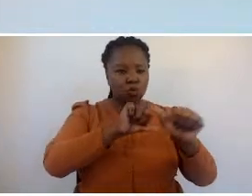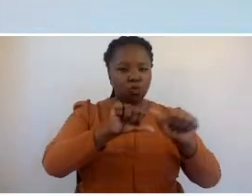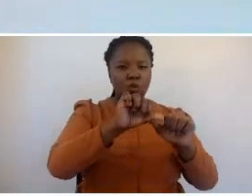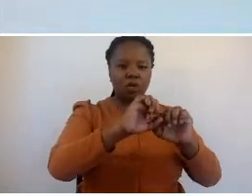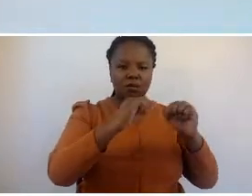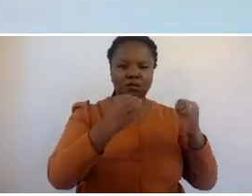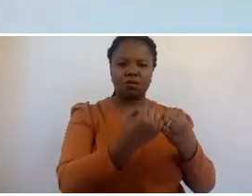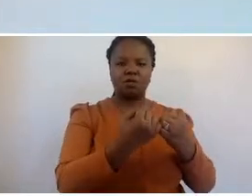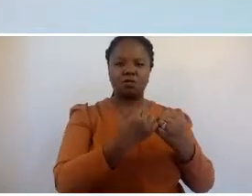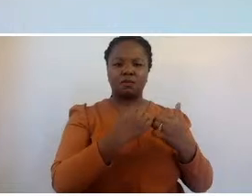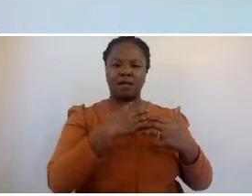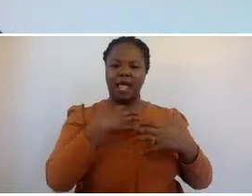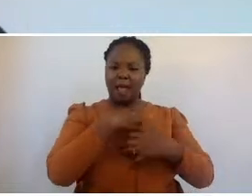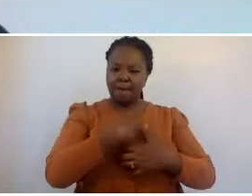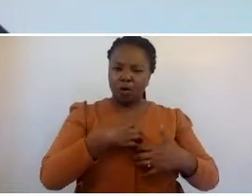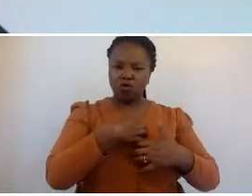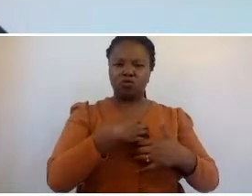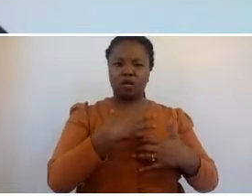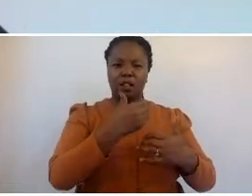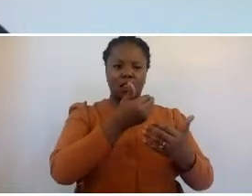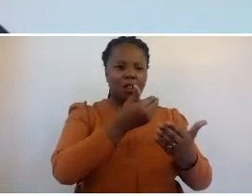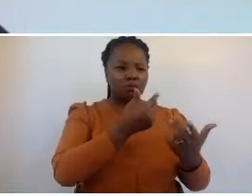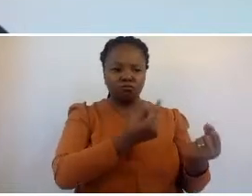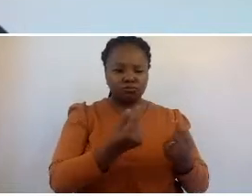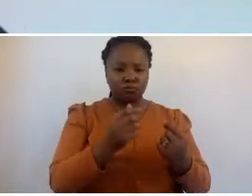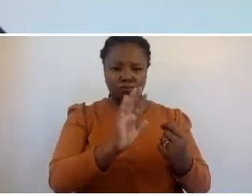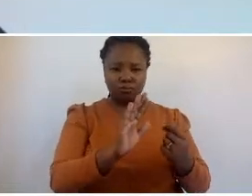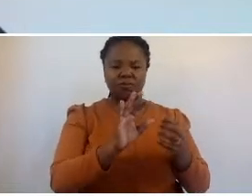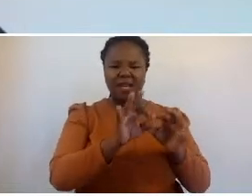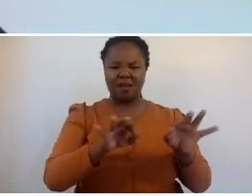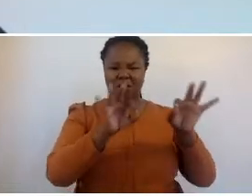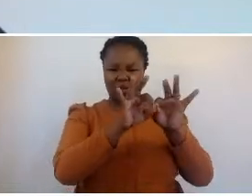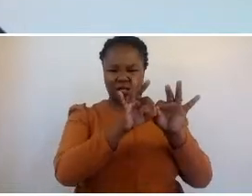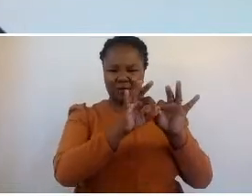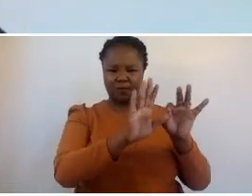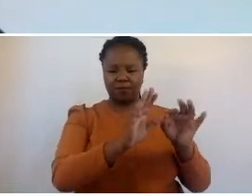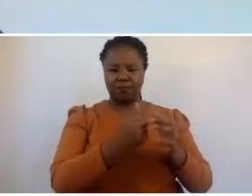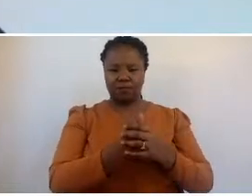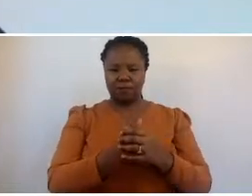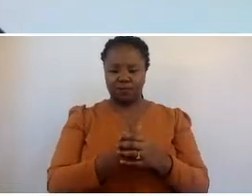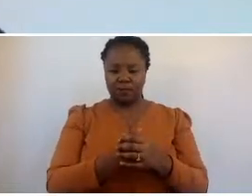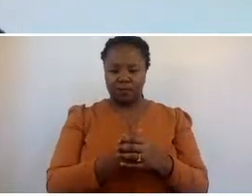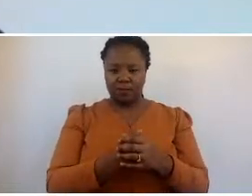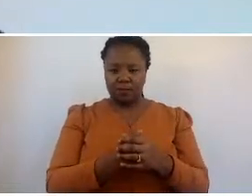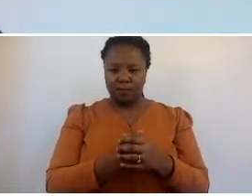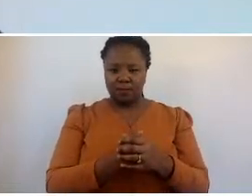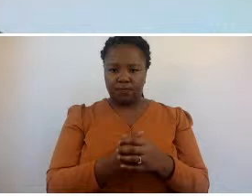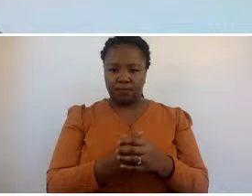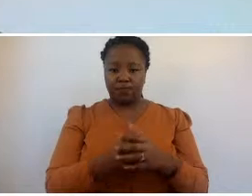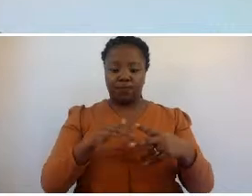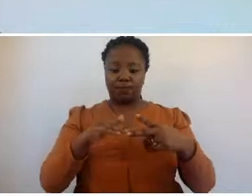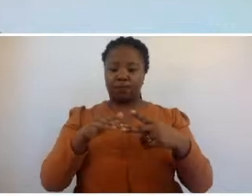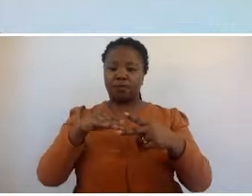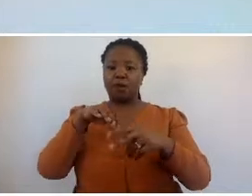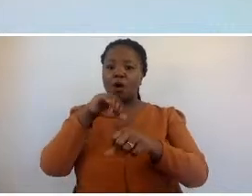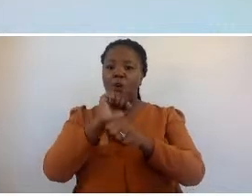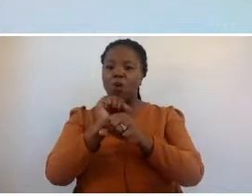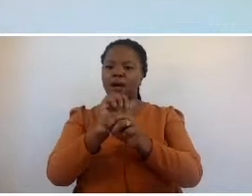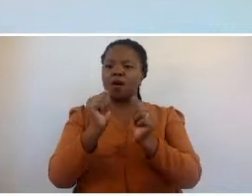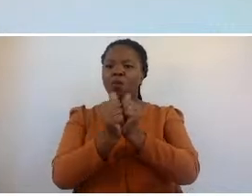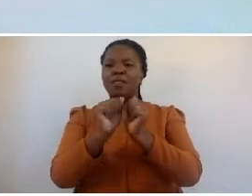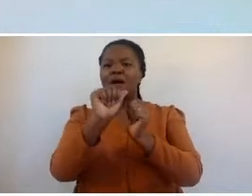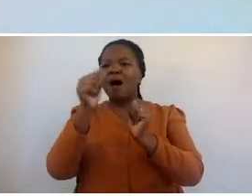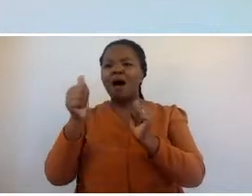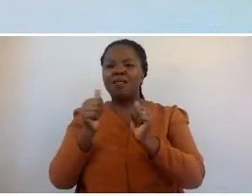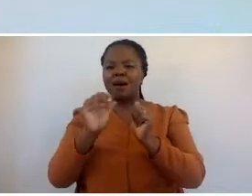d'études, mais aussi sur le plan social, le plan des émotions. Donc très concrètement, c'est essentiel. Il s'agit de travailler avec d'autres personnes, d'autres